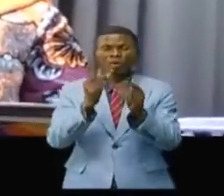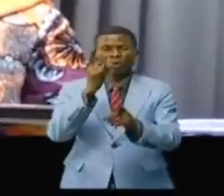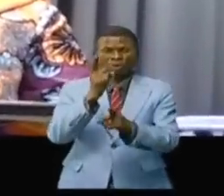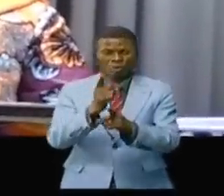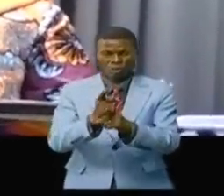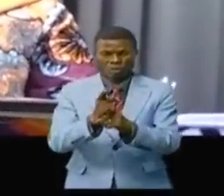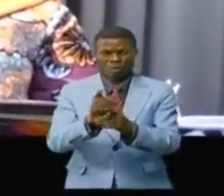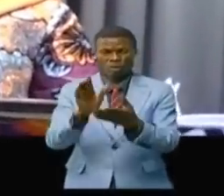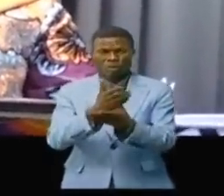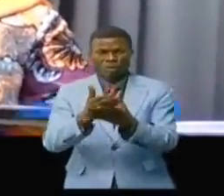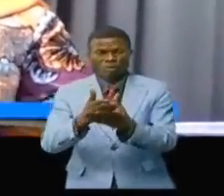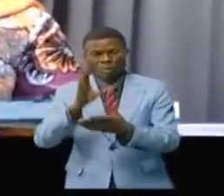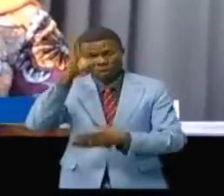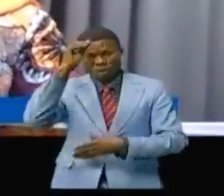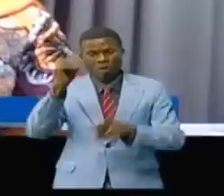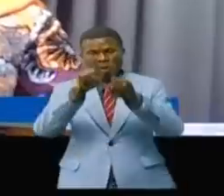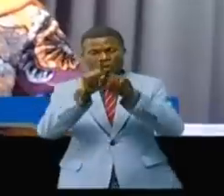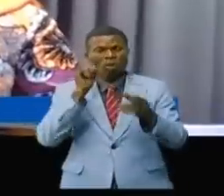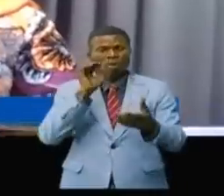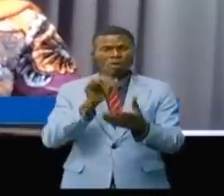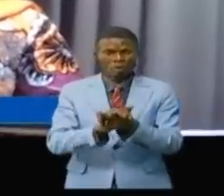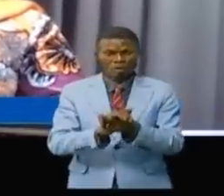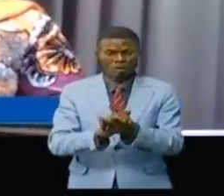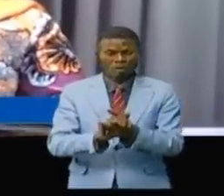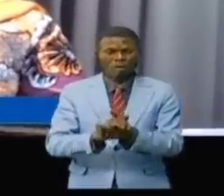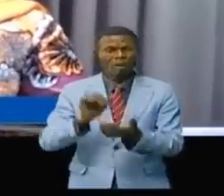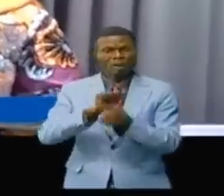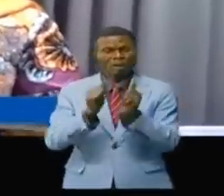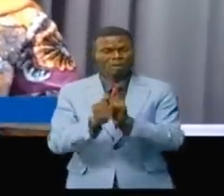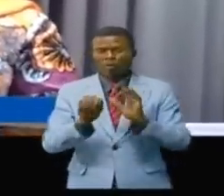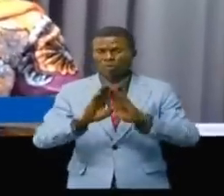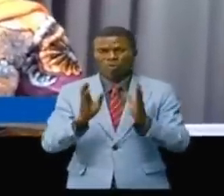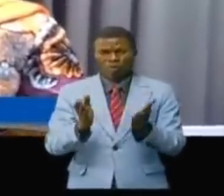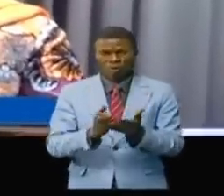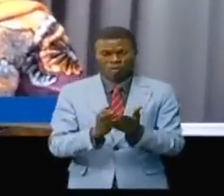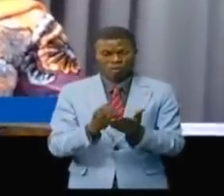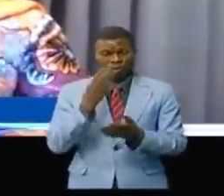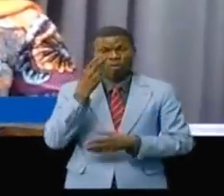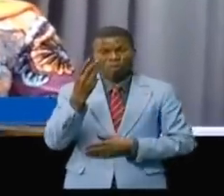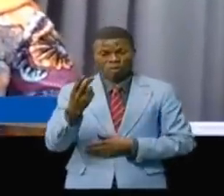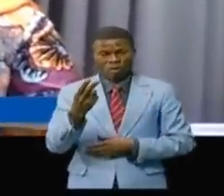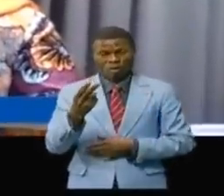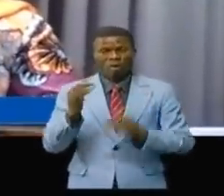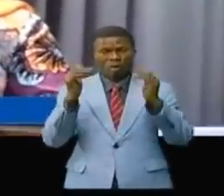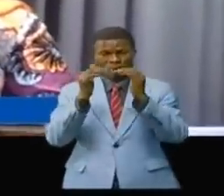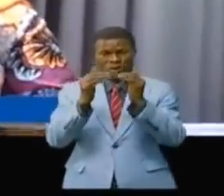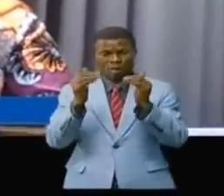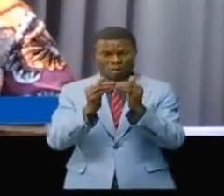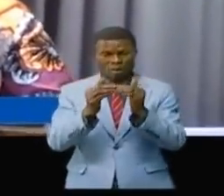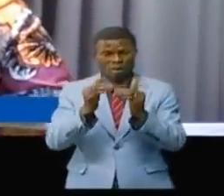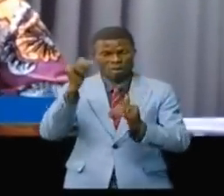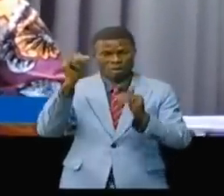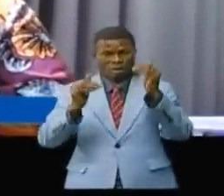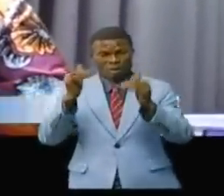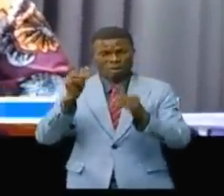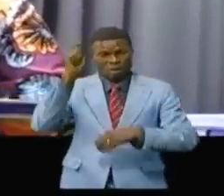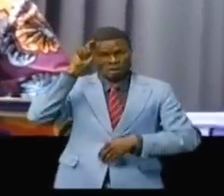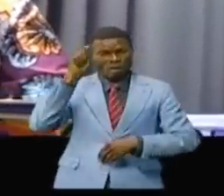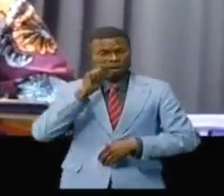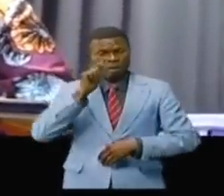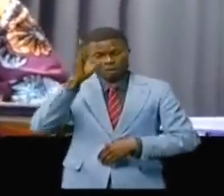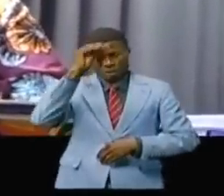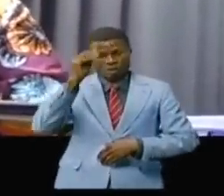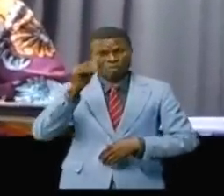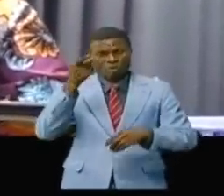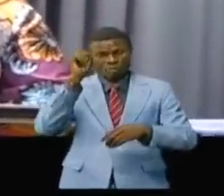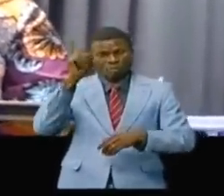effective entre les hommes et les femmes dans tous les domaines. Je considère donc que l'égalité et l'équité des genres comme